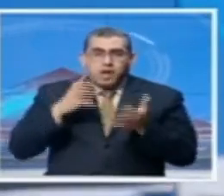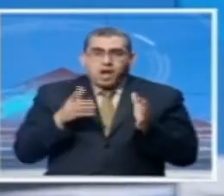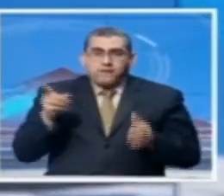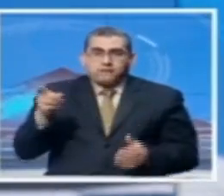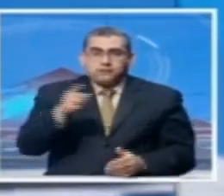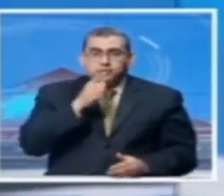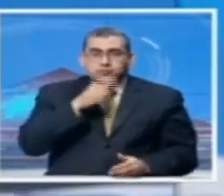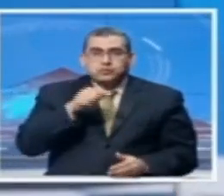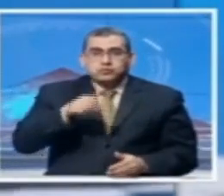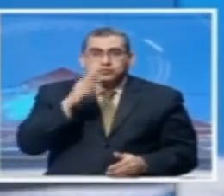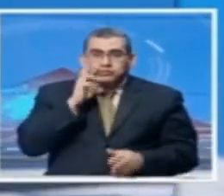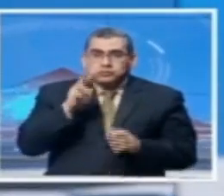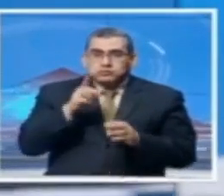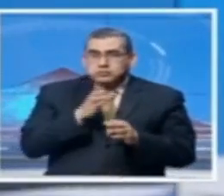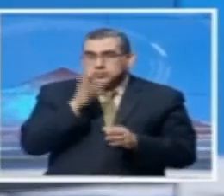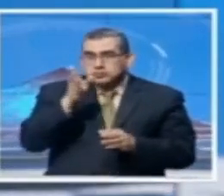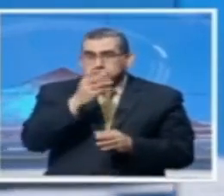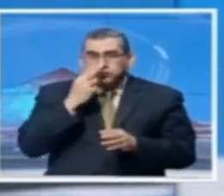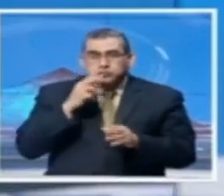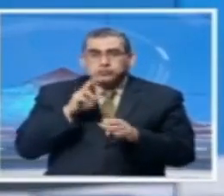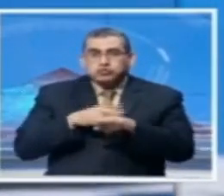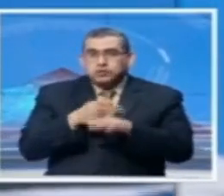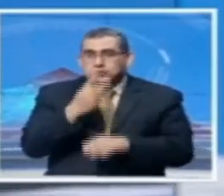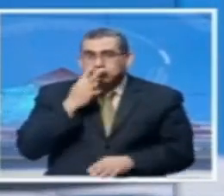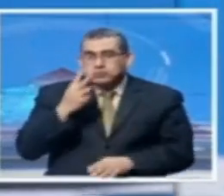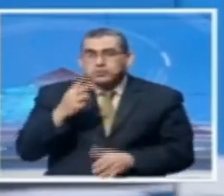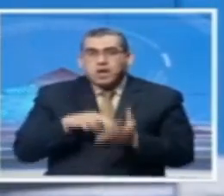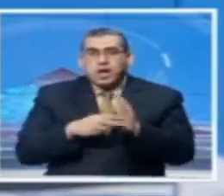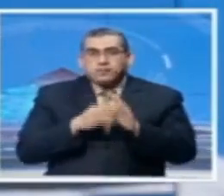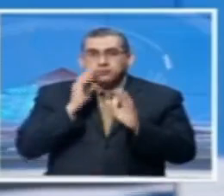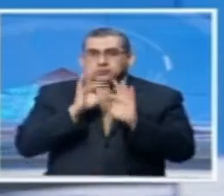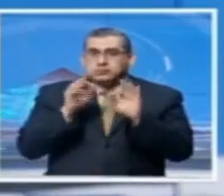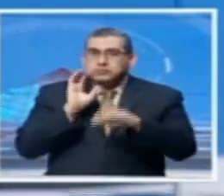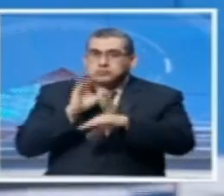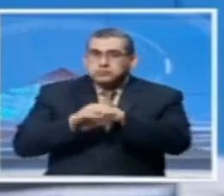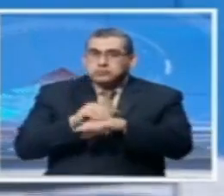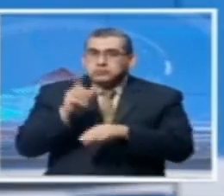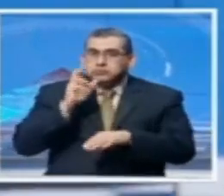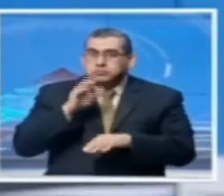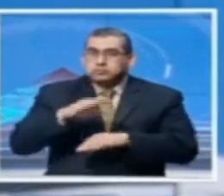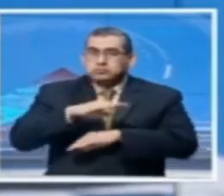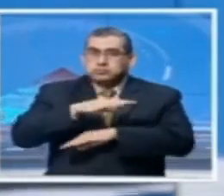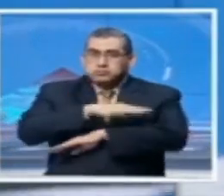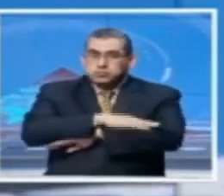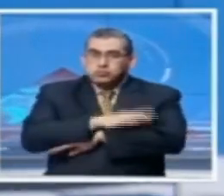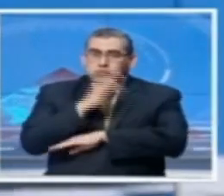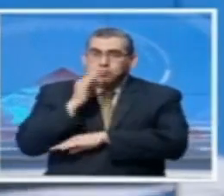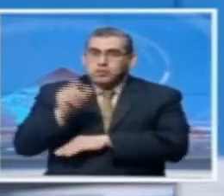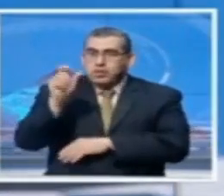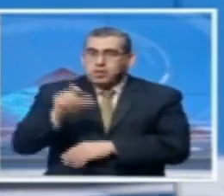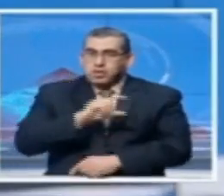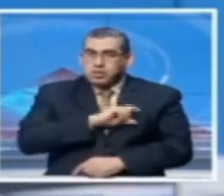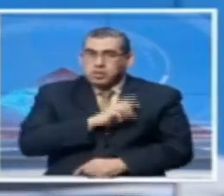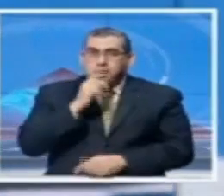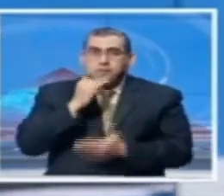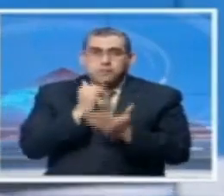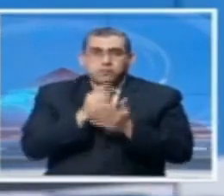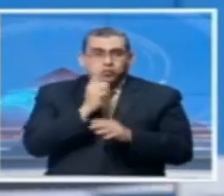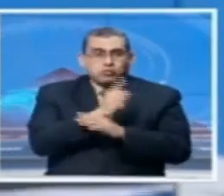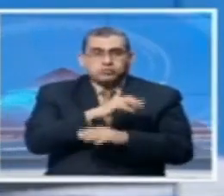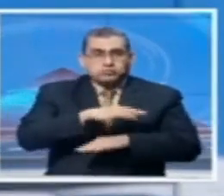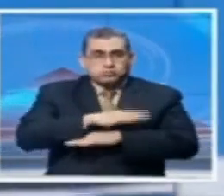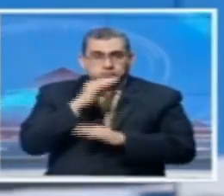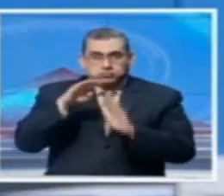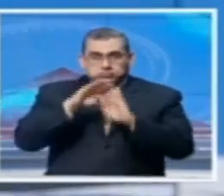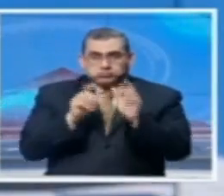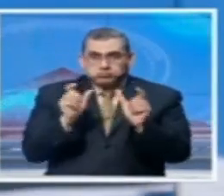بعد ما تابعت اللي حصل النهاردة والمشهد، هل رصدت الالتزام من قبل الطلبة ومن يتابع